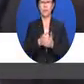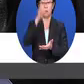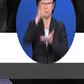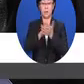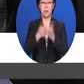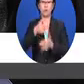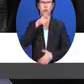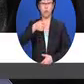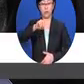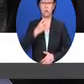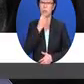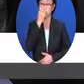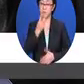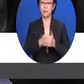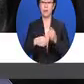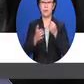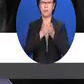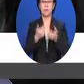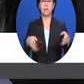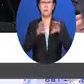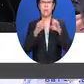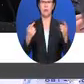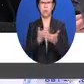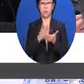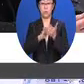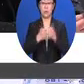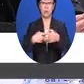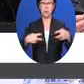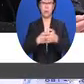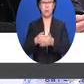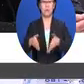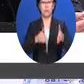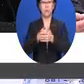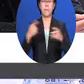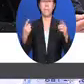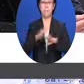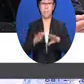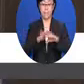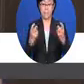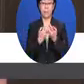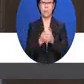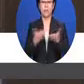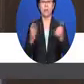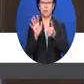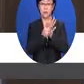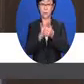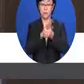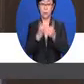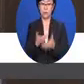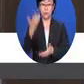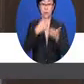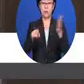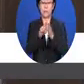천안 하수처리시설 악취저감시설 설치, 시내버스 노선조정 해결 방안, 직원 친절도 향상 방안